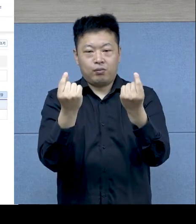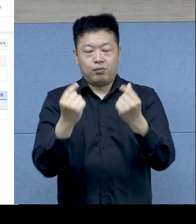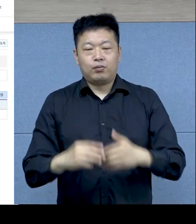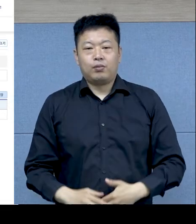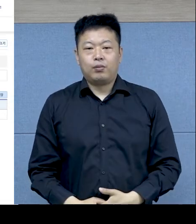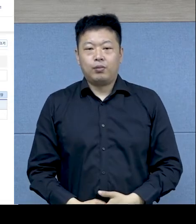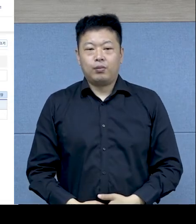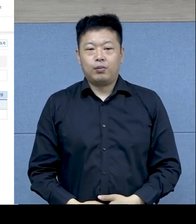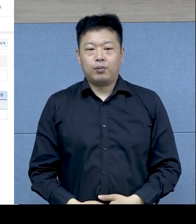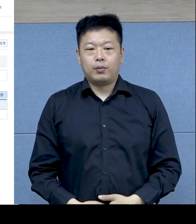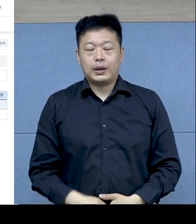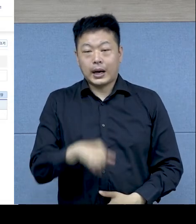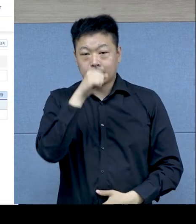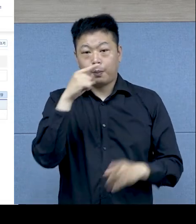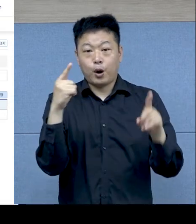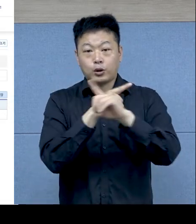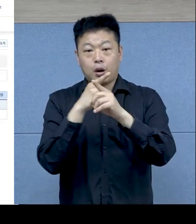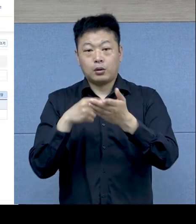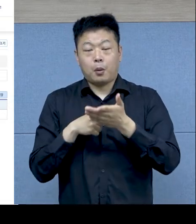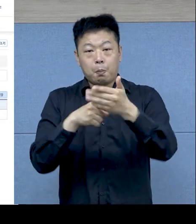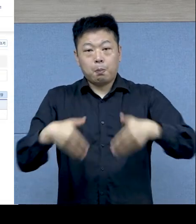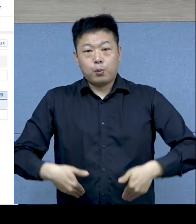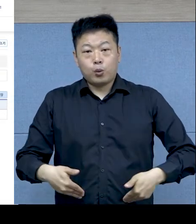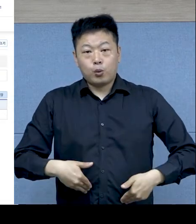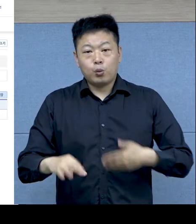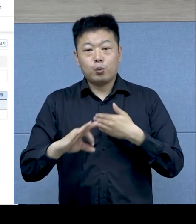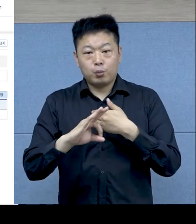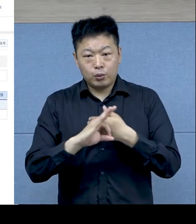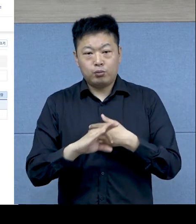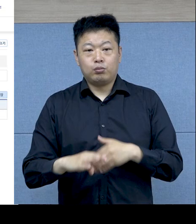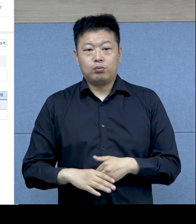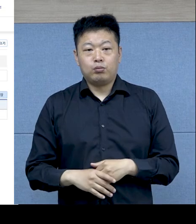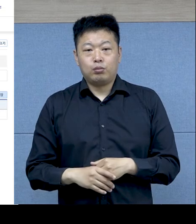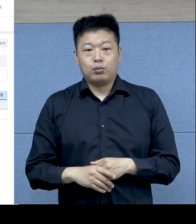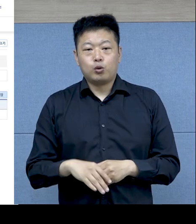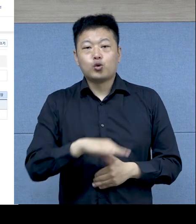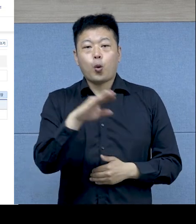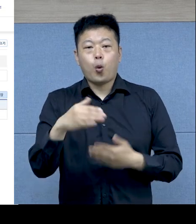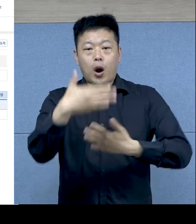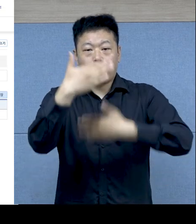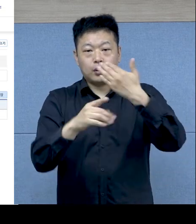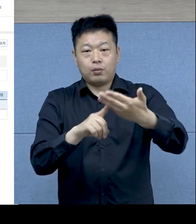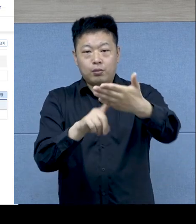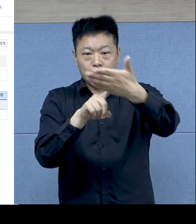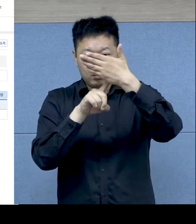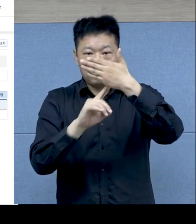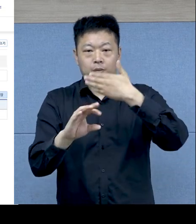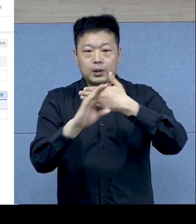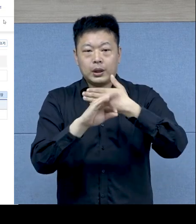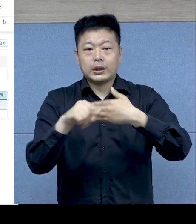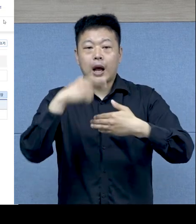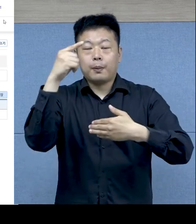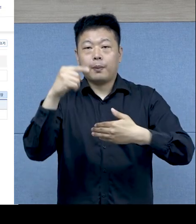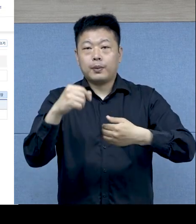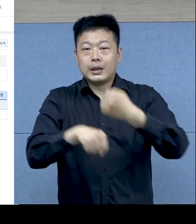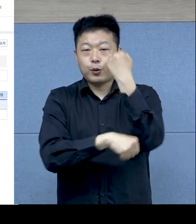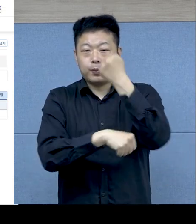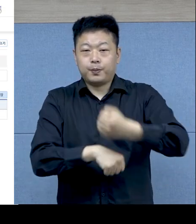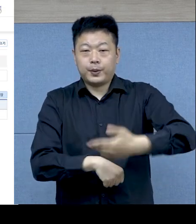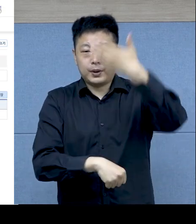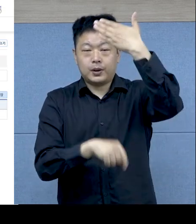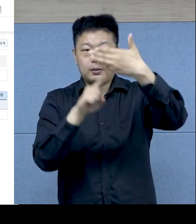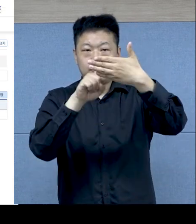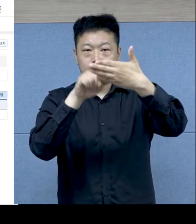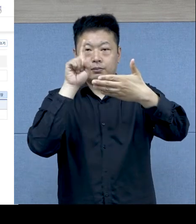보여드릴게요. 네, 예산 변경 신청이 필요하신 경우는 저희 화면에서는 맨 처음 메인